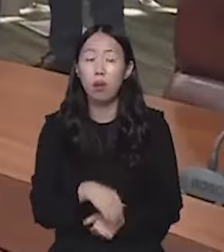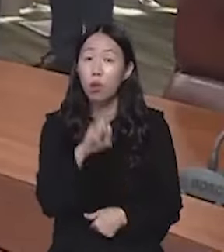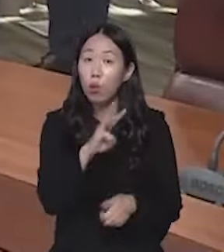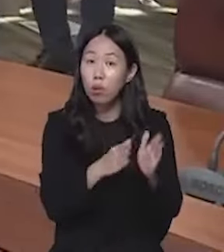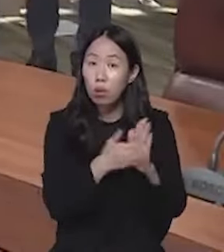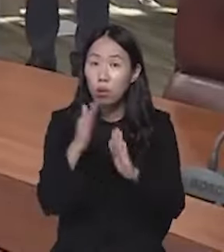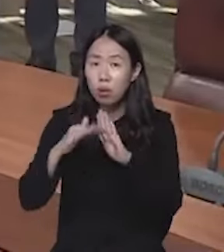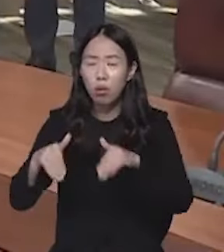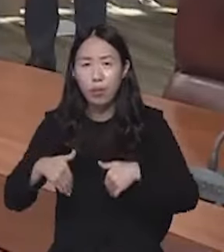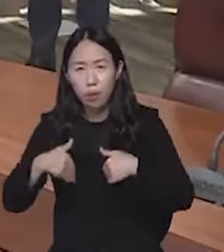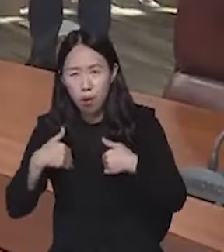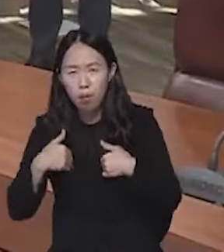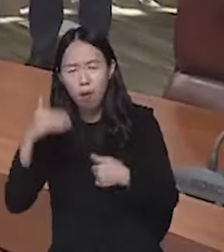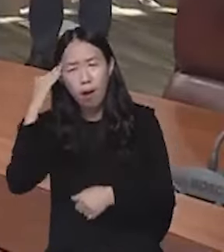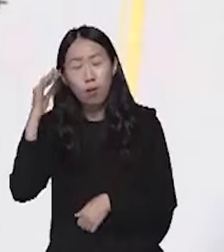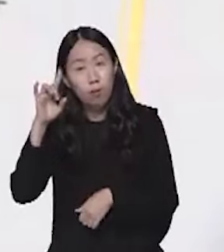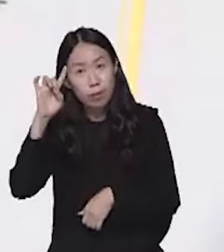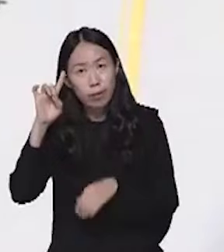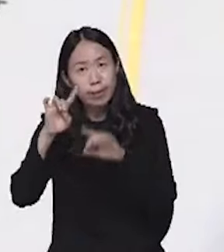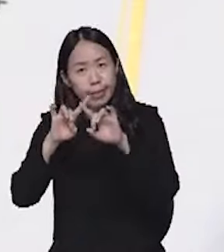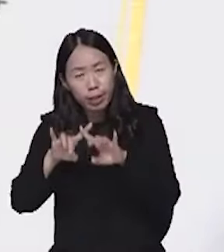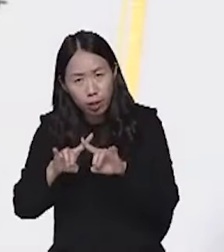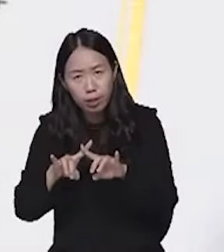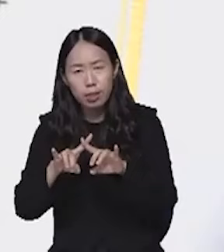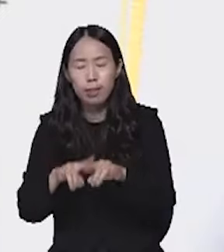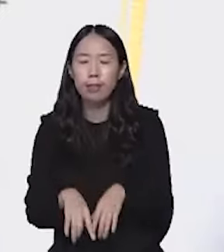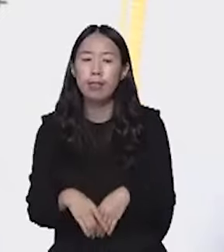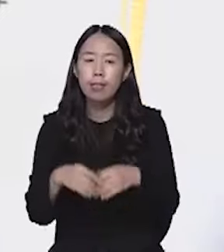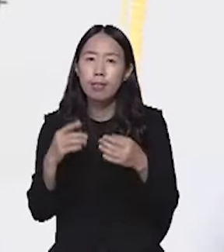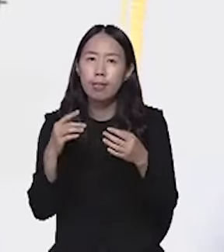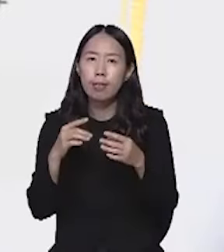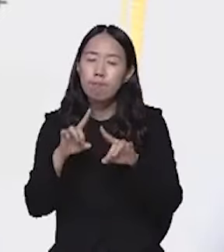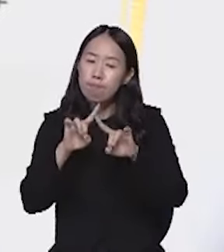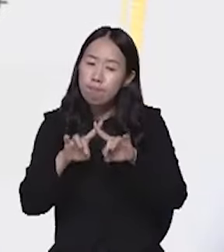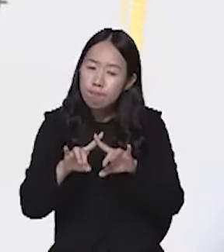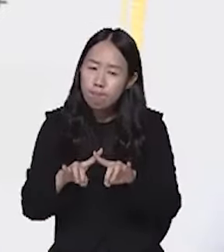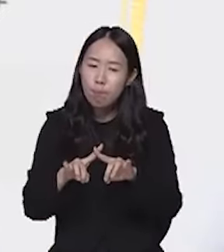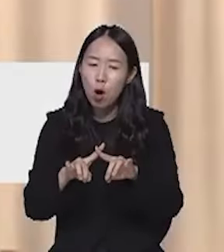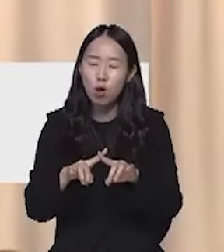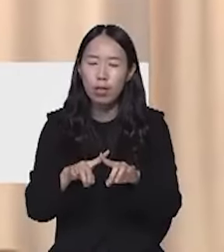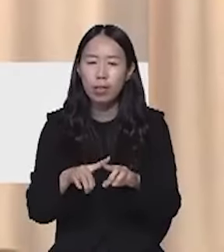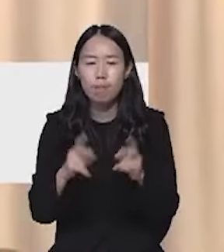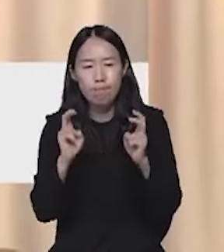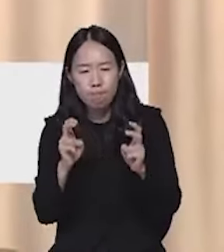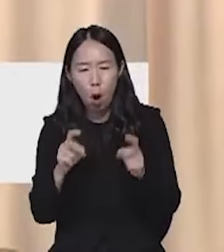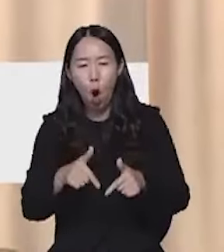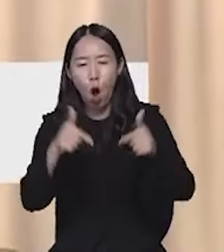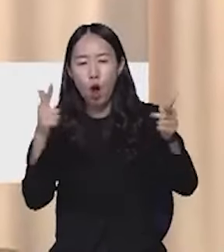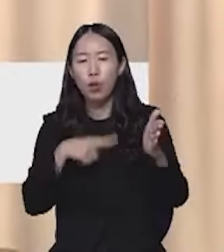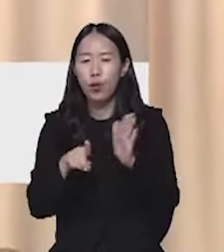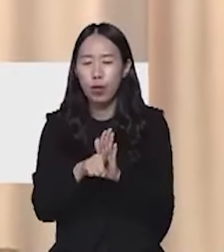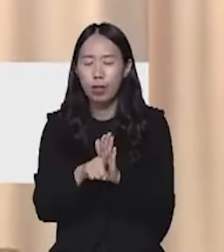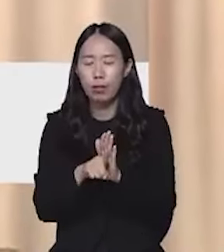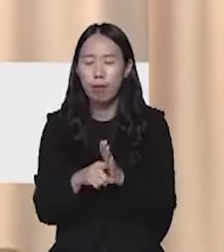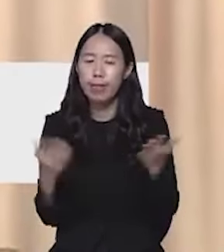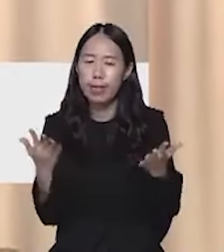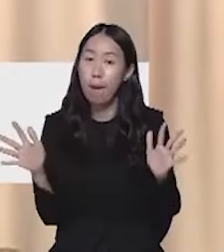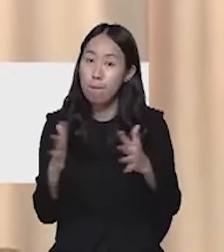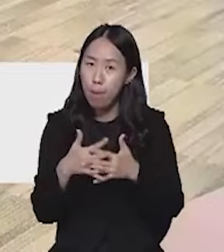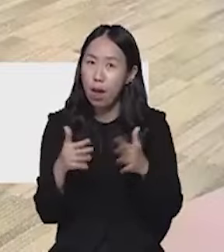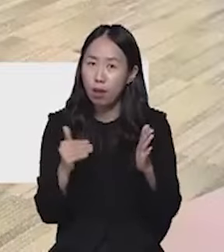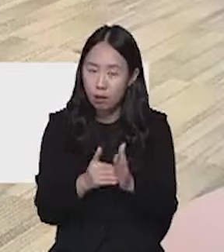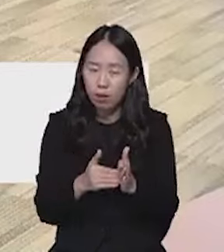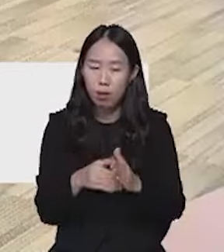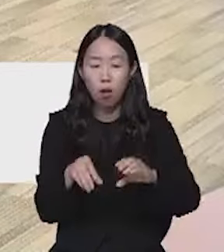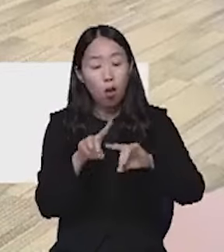광주시와 전남도 한전이 신재생에너지 보급 확대를 위한 업무 협약을 체결했습니다. 한전은 전력망 건설의